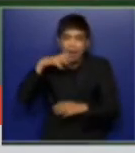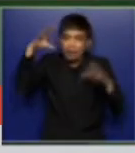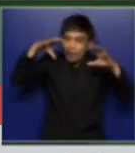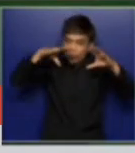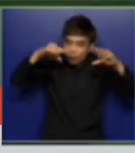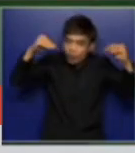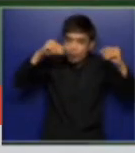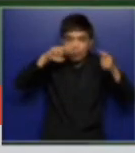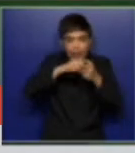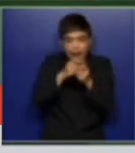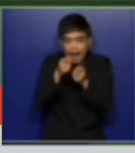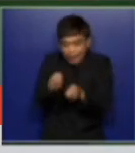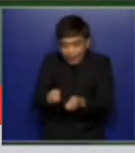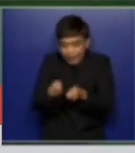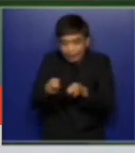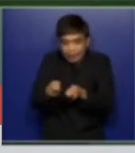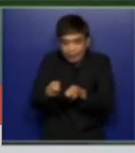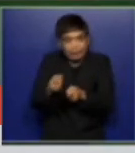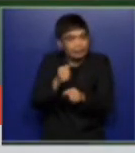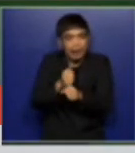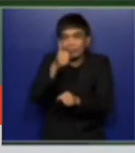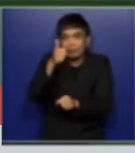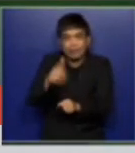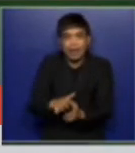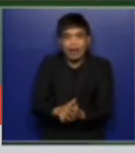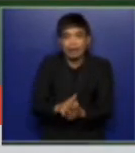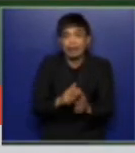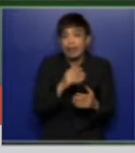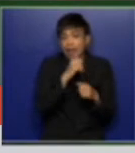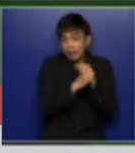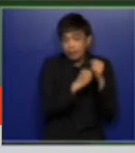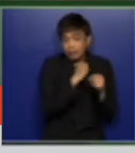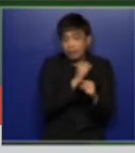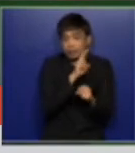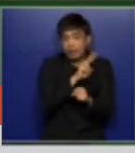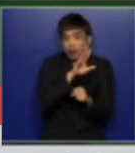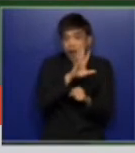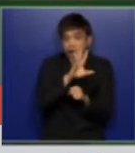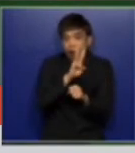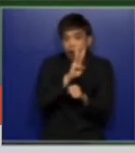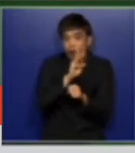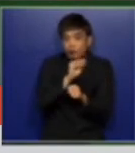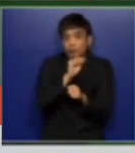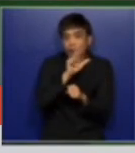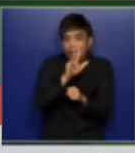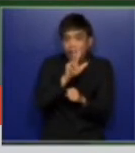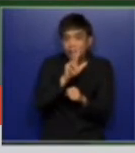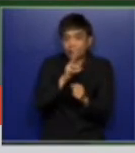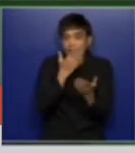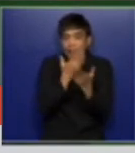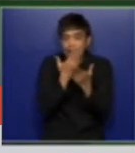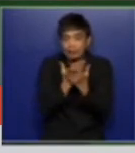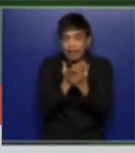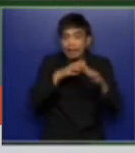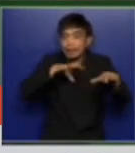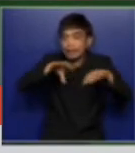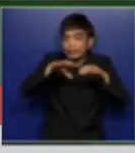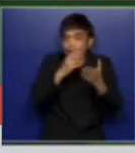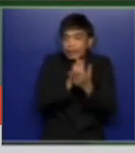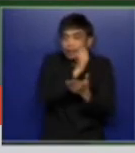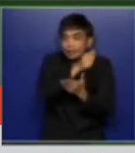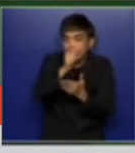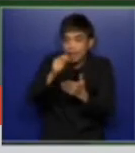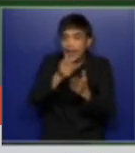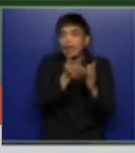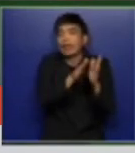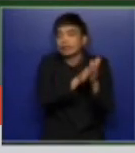ากอีกทั้งงบประมาณรายจ่ายประจำปี2563มีความล่าช้ากว่ากำหนดส่งผลให้งบลงทุนต่